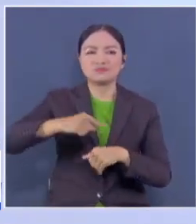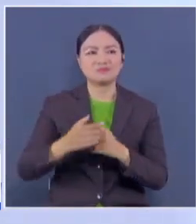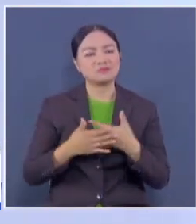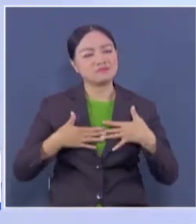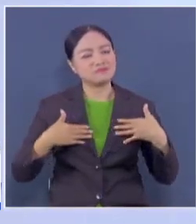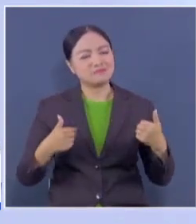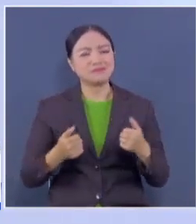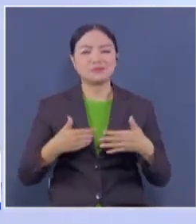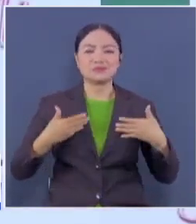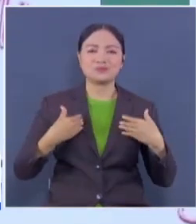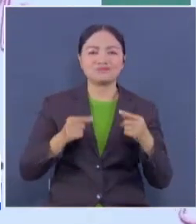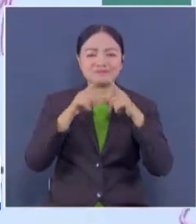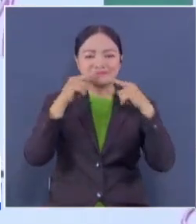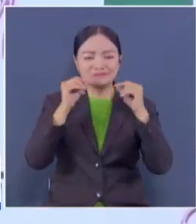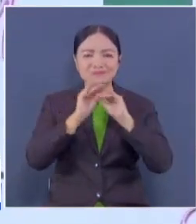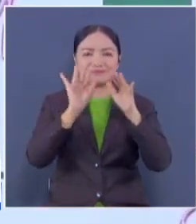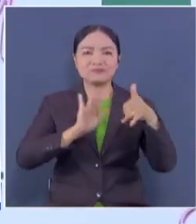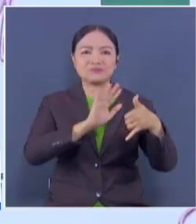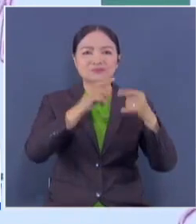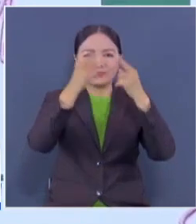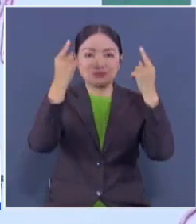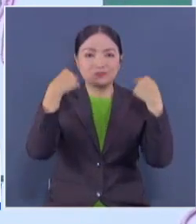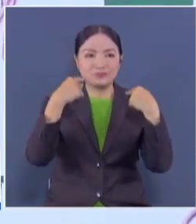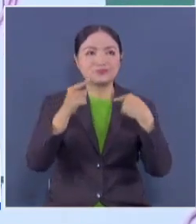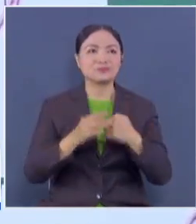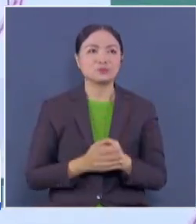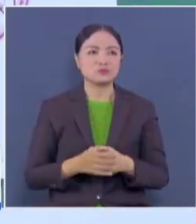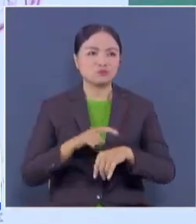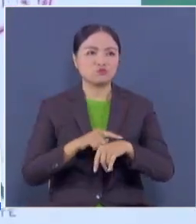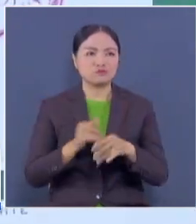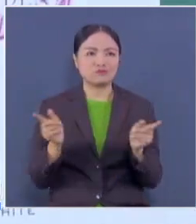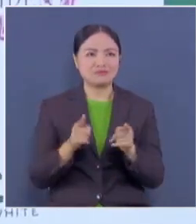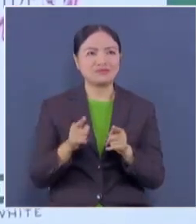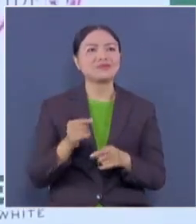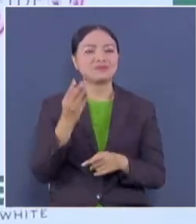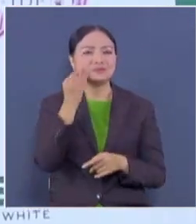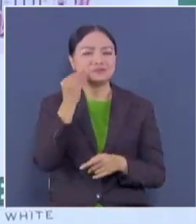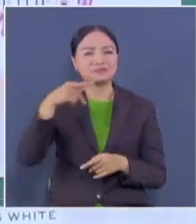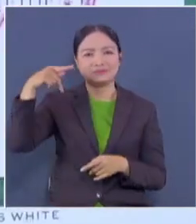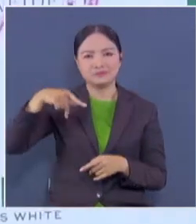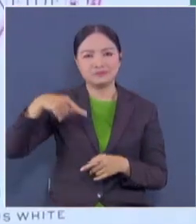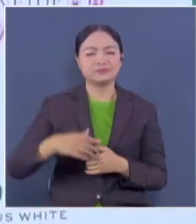สุขเอนจอยไปกับรอยยิ้มสดใสของลิซ่าถือว่าเป็นช่วงเวลาสั้นๆที่แสนจะพิเศษเลยล่ะค่ะ